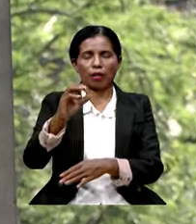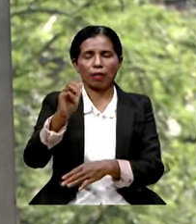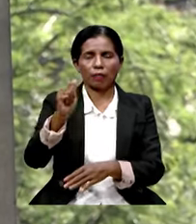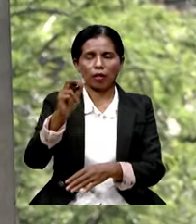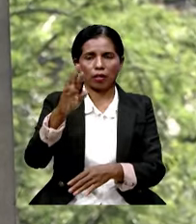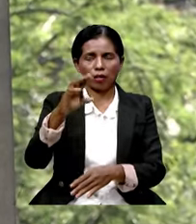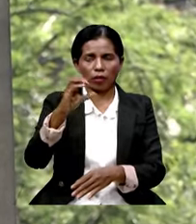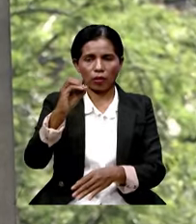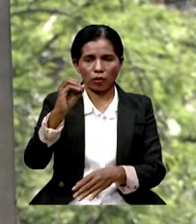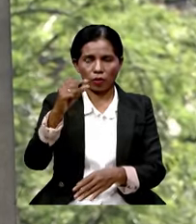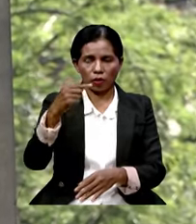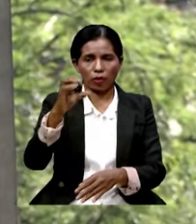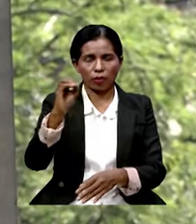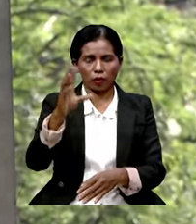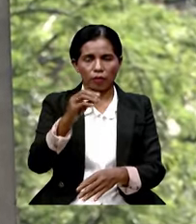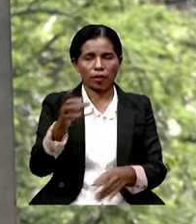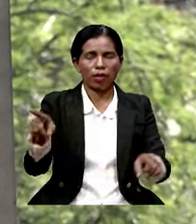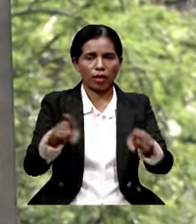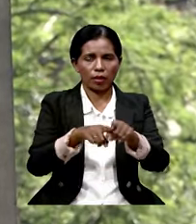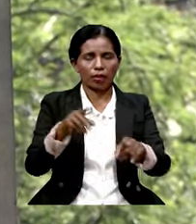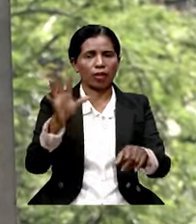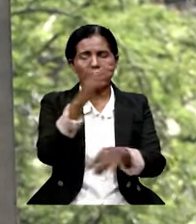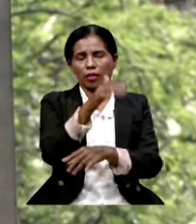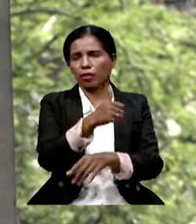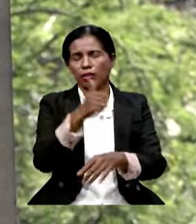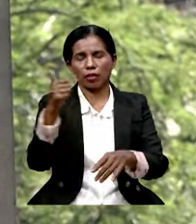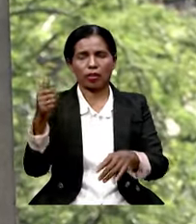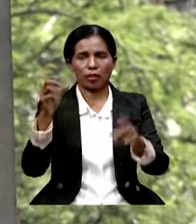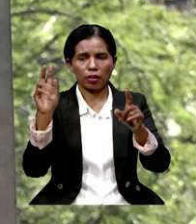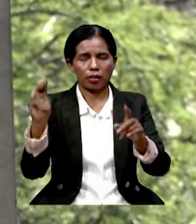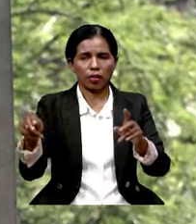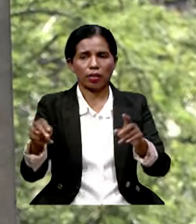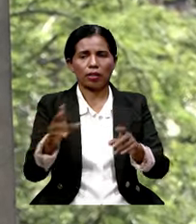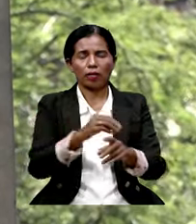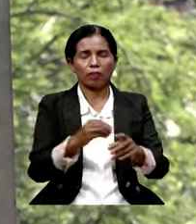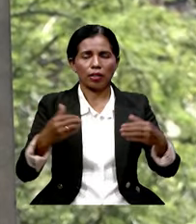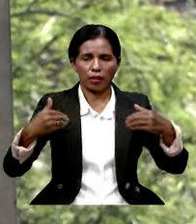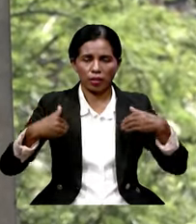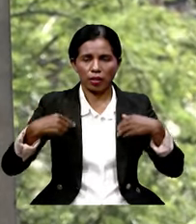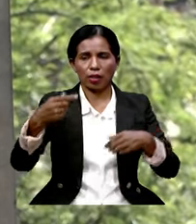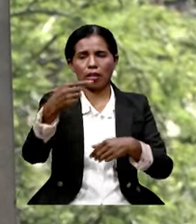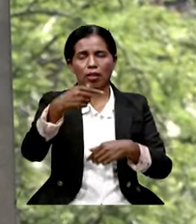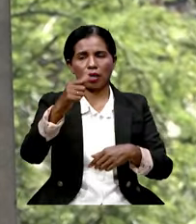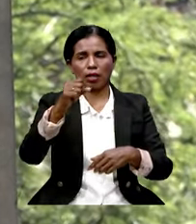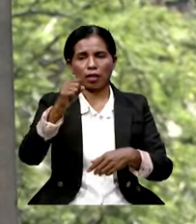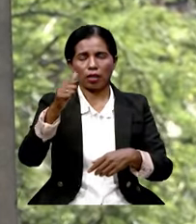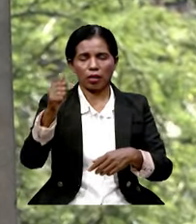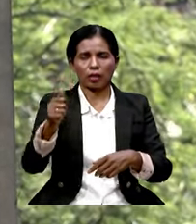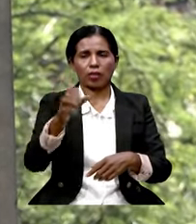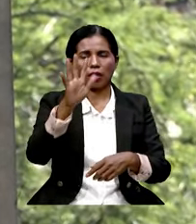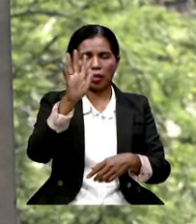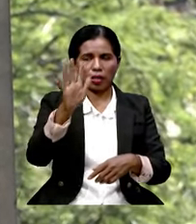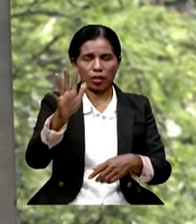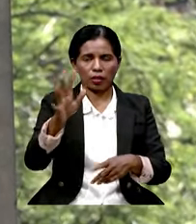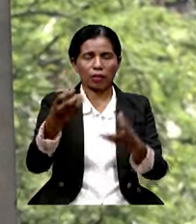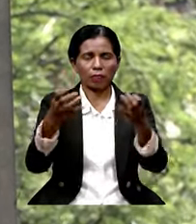ne ite kompara ba iori sira selo nia bele absorba gas CO2 ne dala hat barak